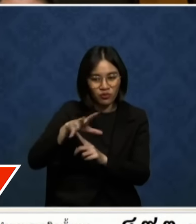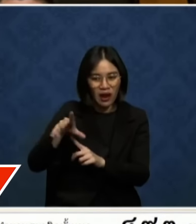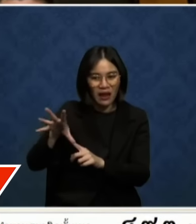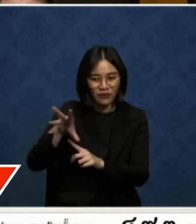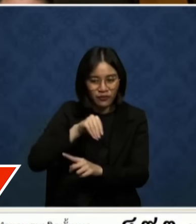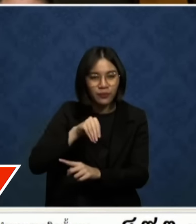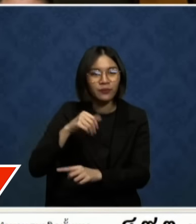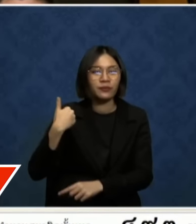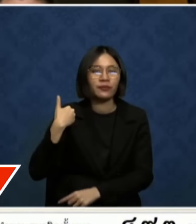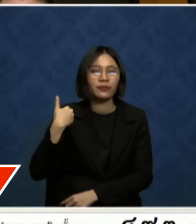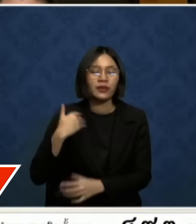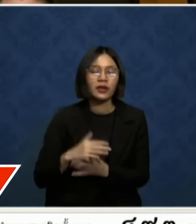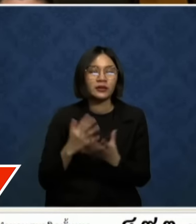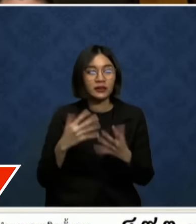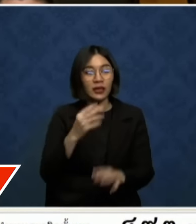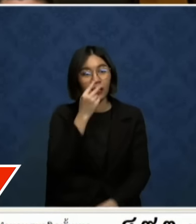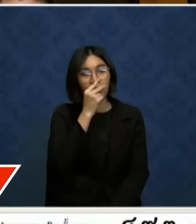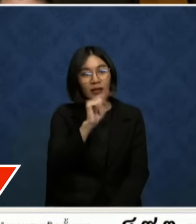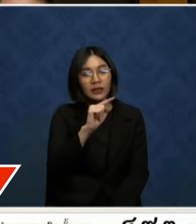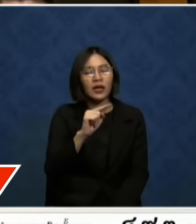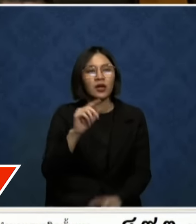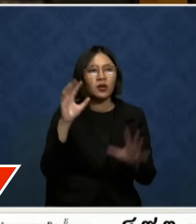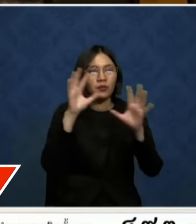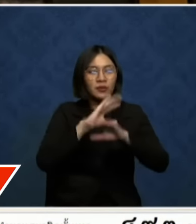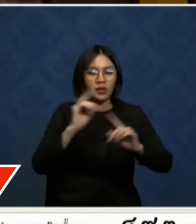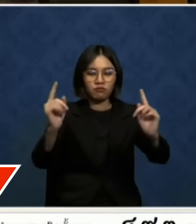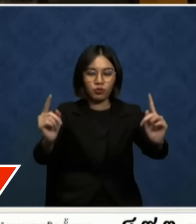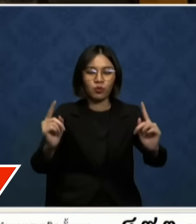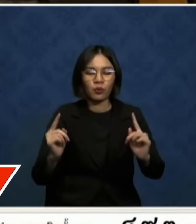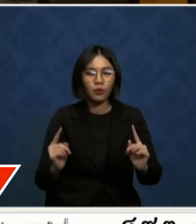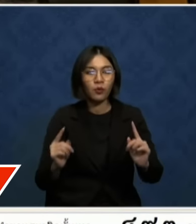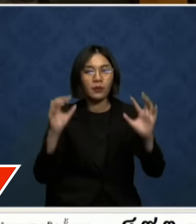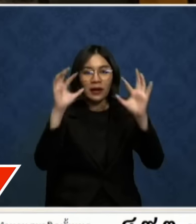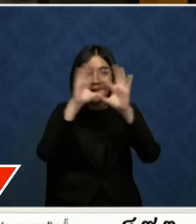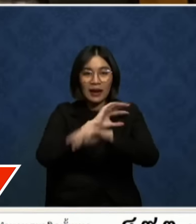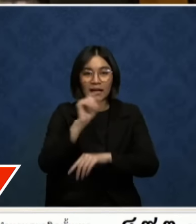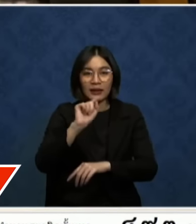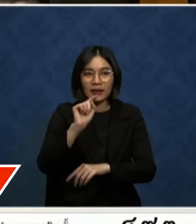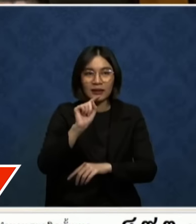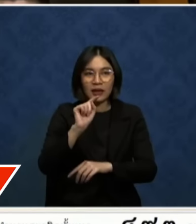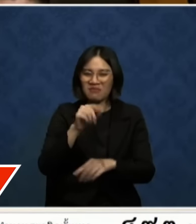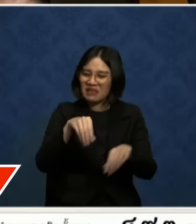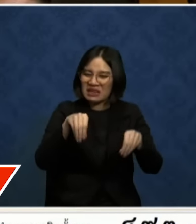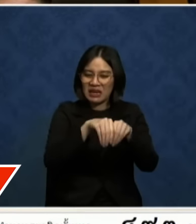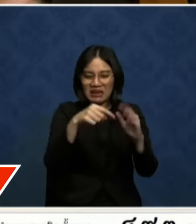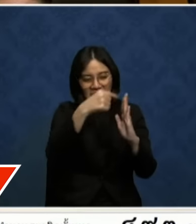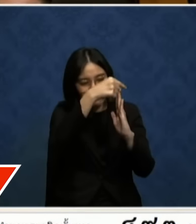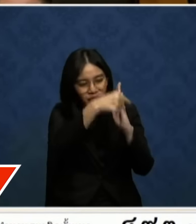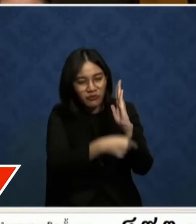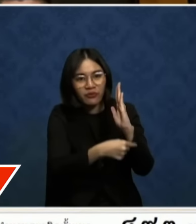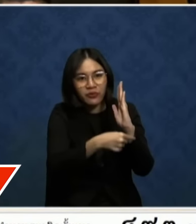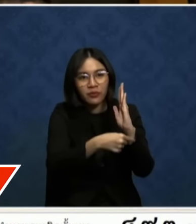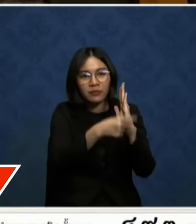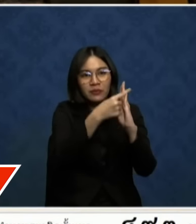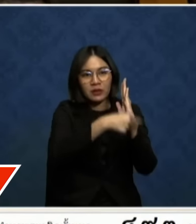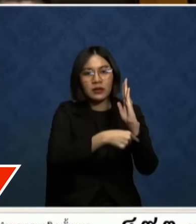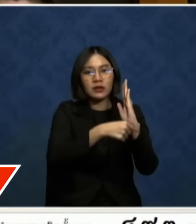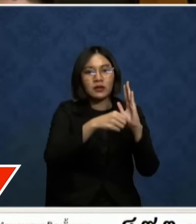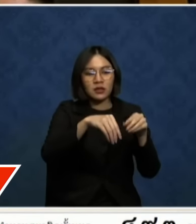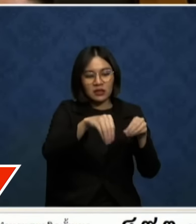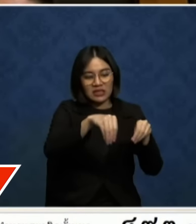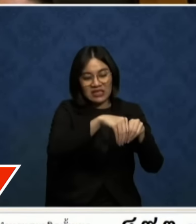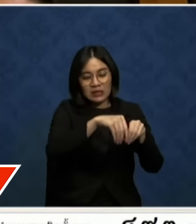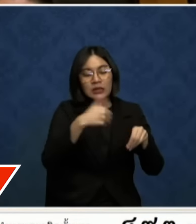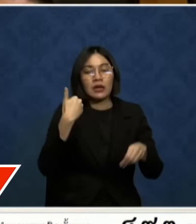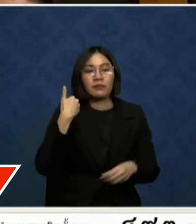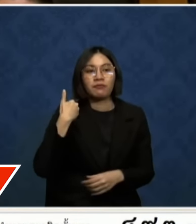นะครับแล้วเราก็เห็นว่ามันมีการตั้งเสาเหล่านี้นะครับในลักษณะที่ประชิดชายแดนเลยนะครับซึ่งเรื่องนี้เนี่ยนะครับมัน